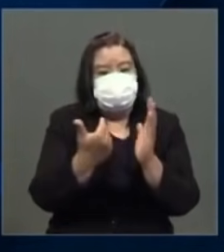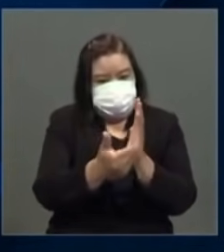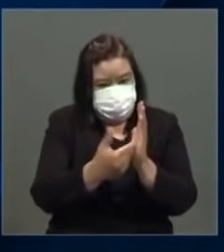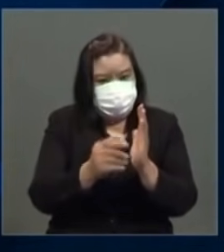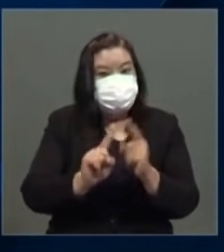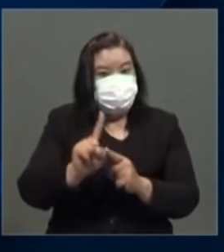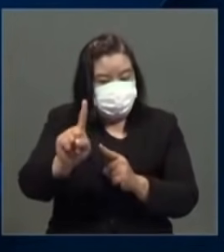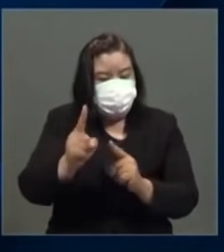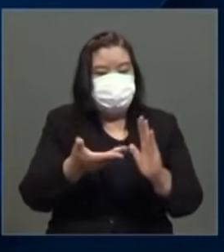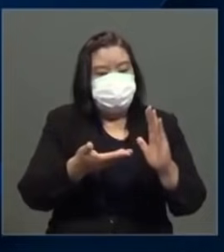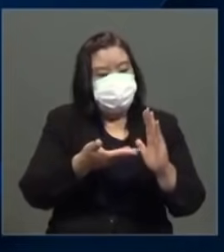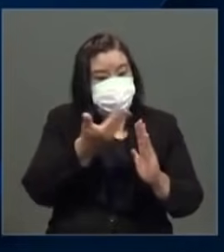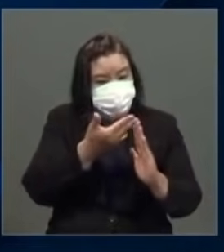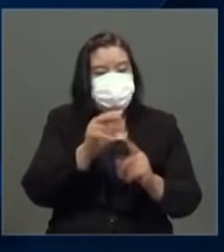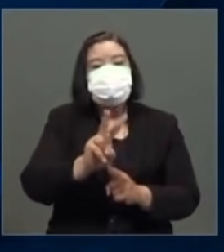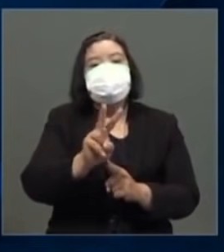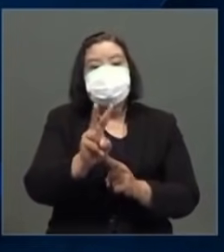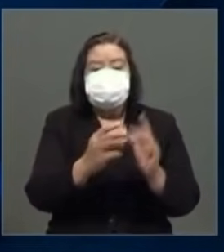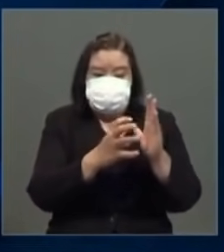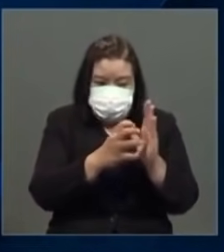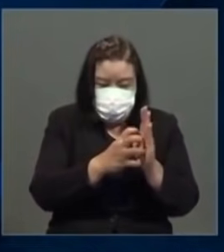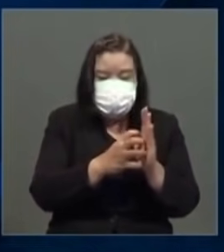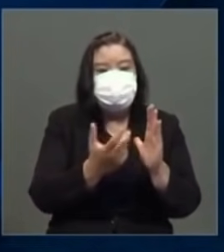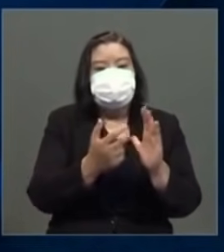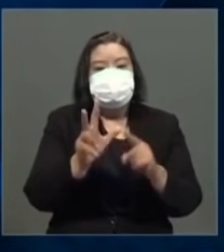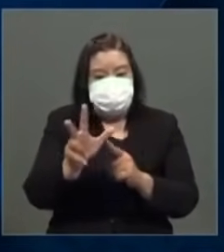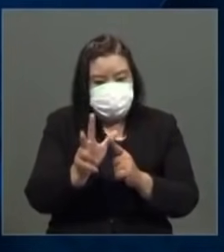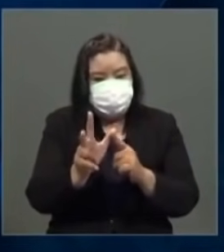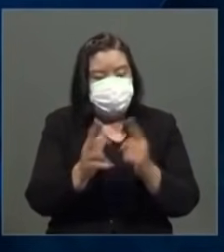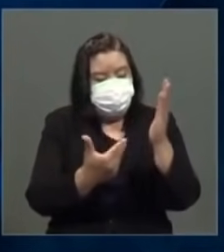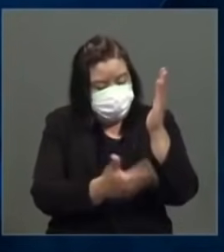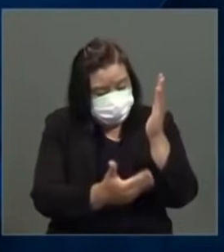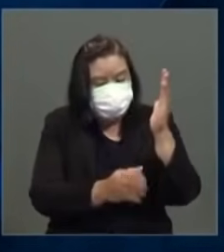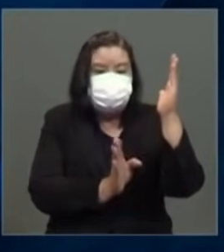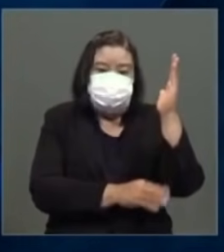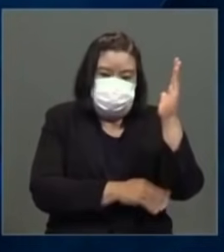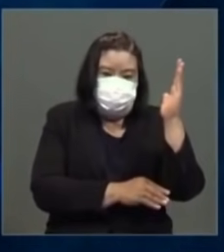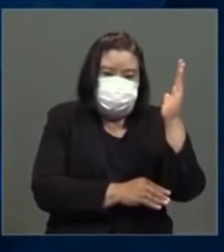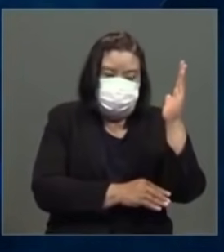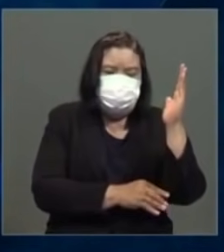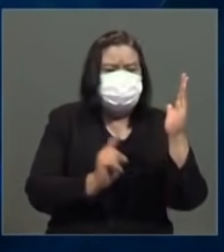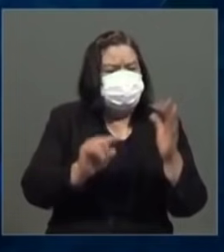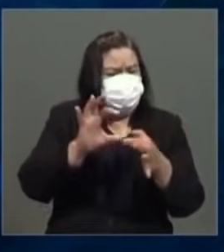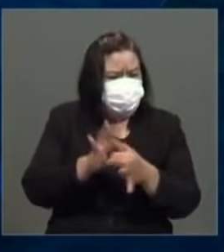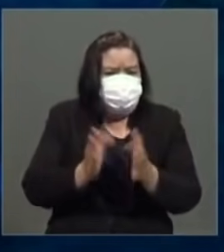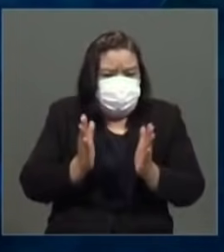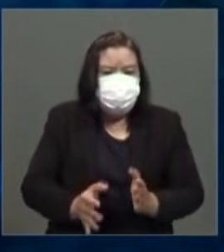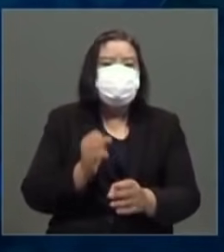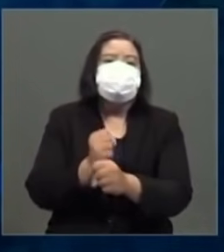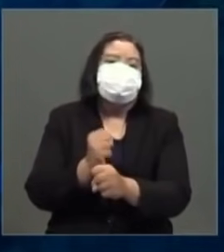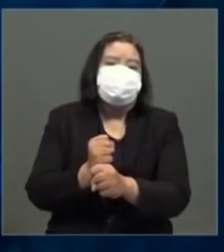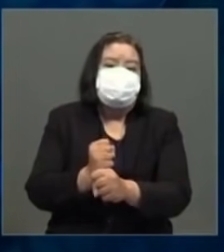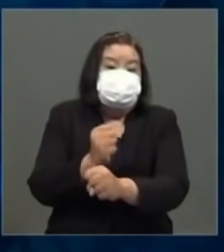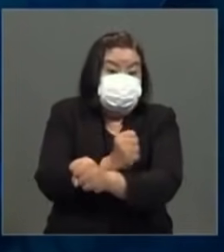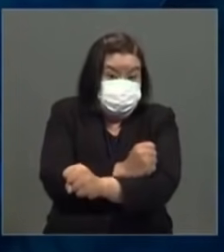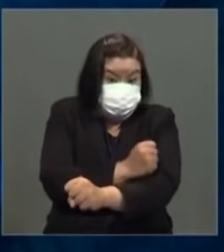นือนะครับแล้วก็ภาคกลางและตะวันออกแล้วก็ภาคใต้น้อยสุดนะครับก็คงเป็นจากแรงงานพี่น้องชาว